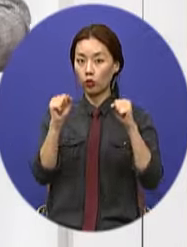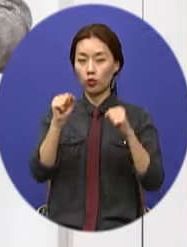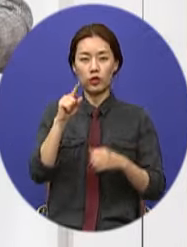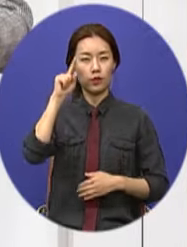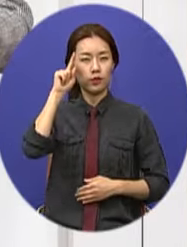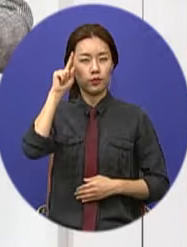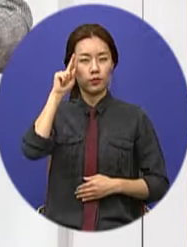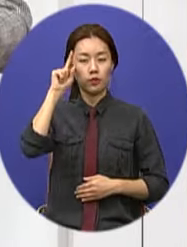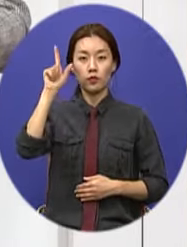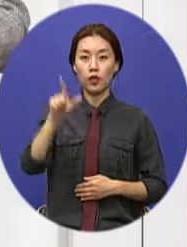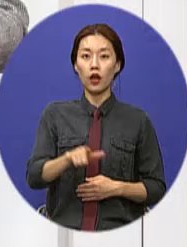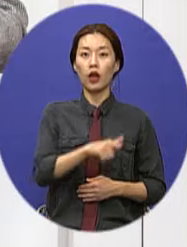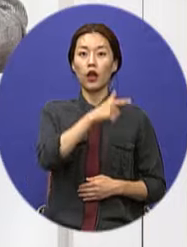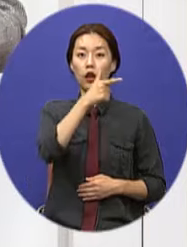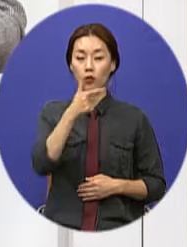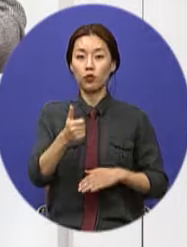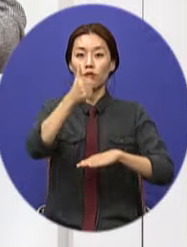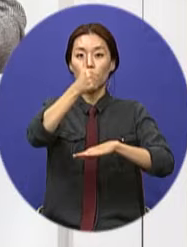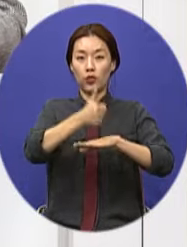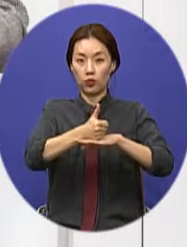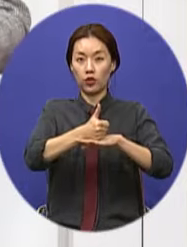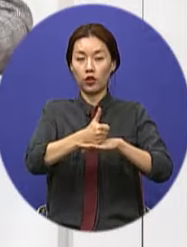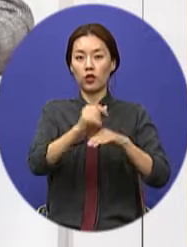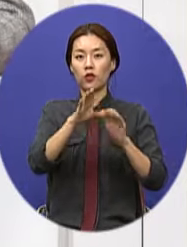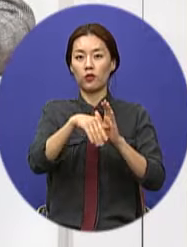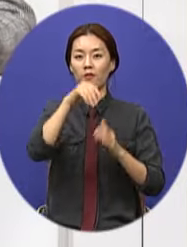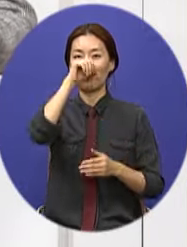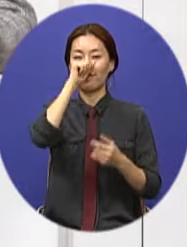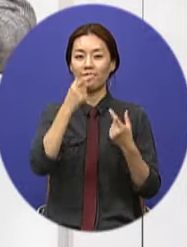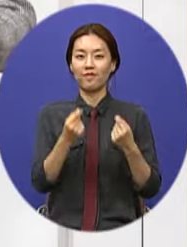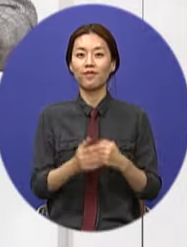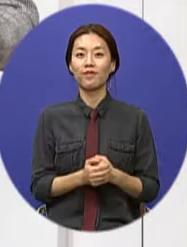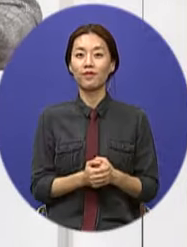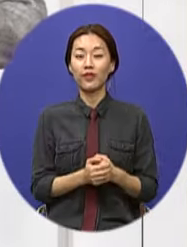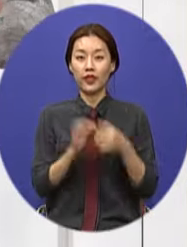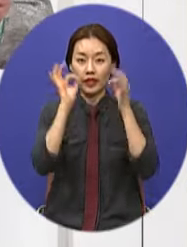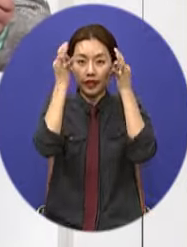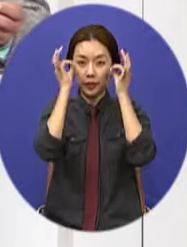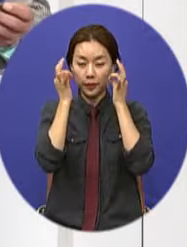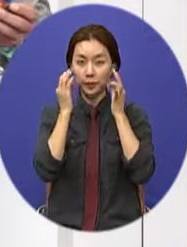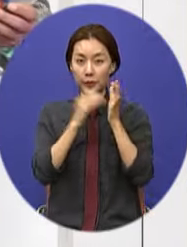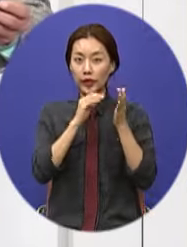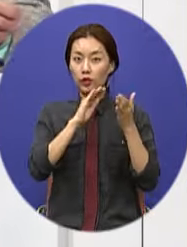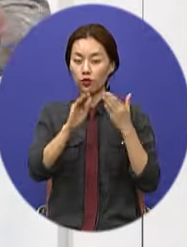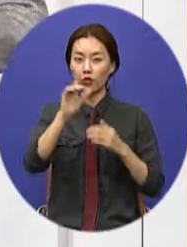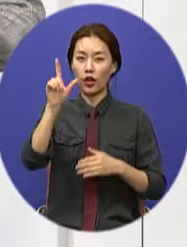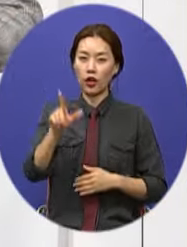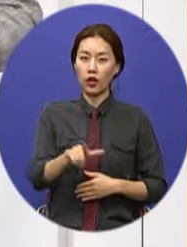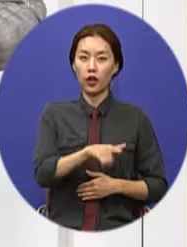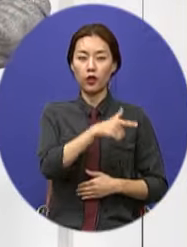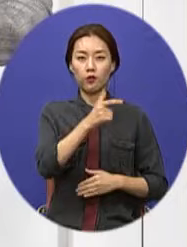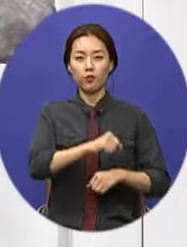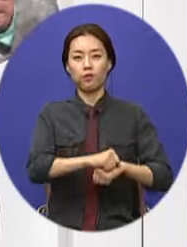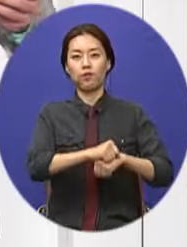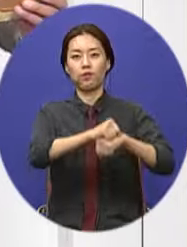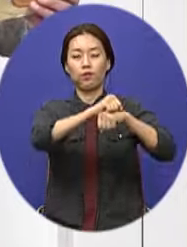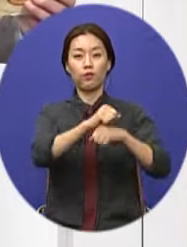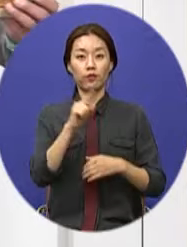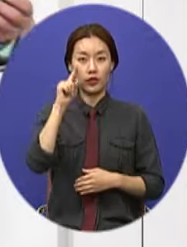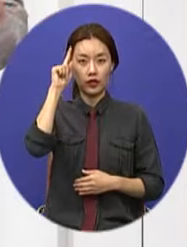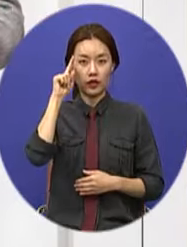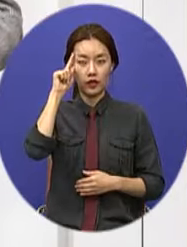받은 하루 그 마무리하기 좋다고 하는데요. 땀을 흘리고 나면 또 그 하루 종일 쌓였던 스트레스가 샥